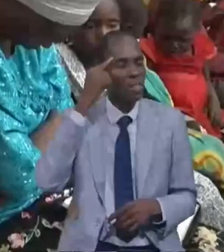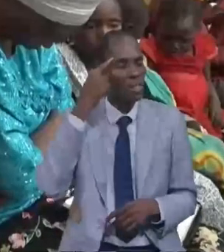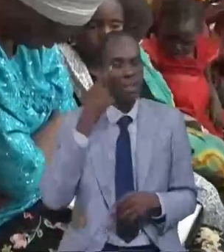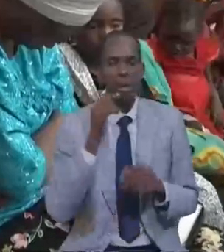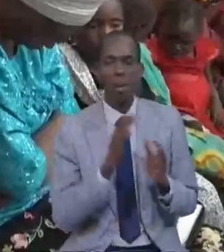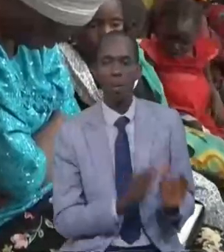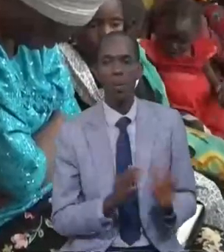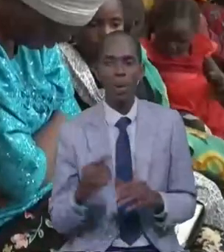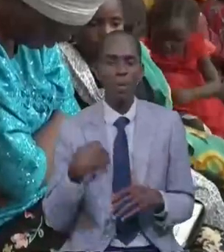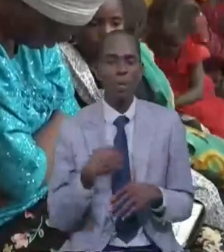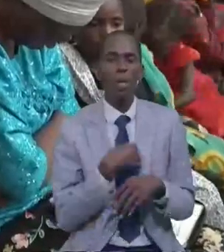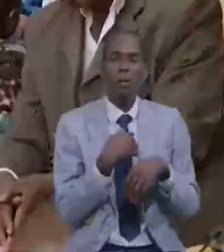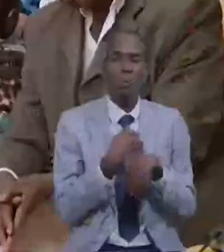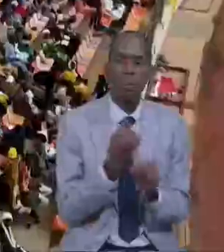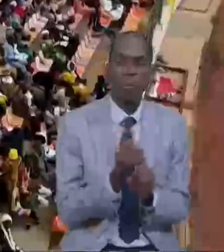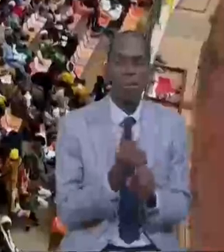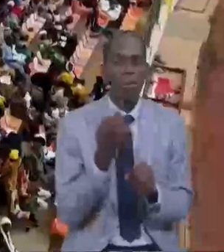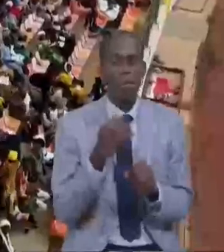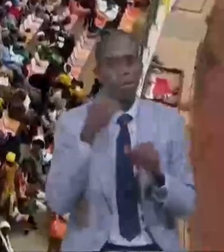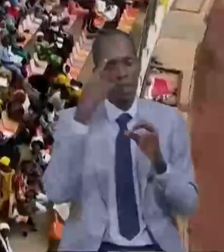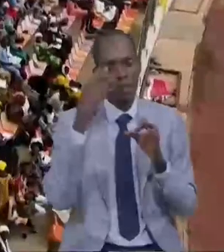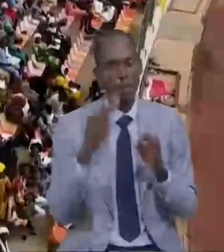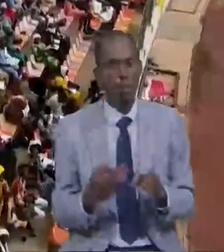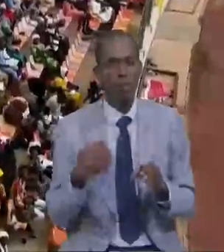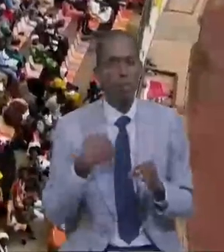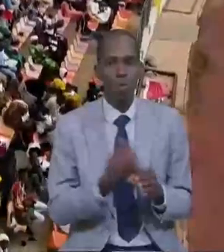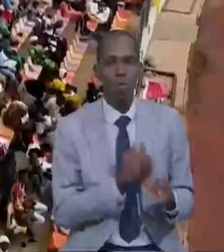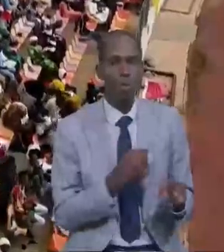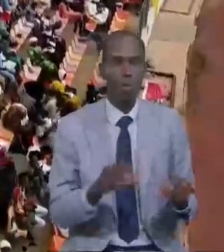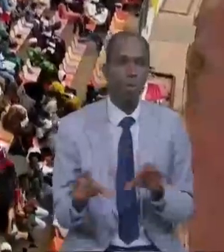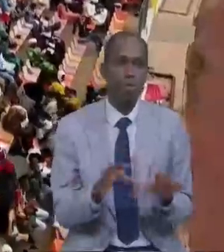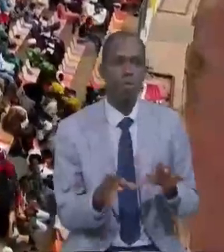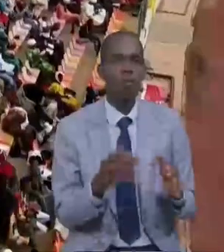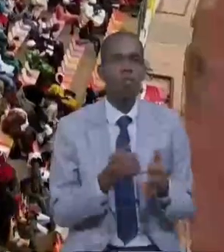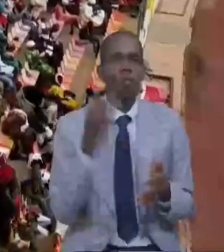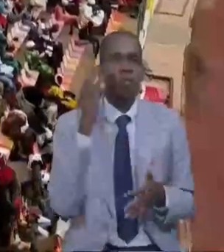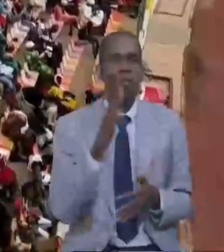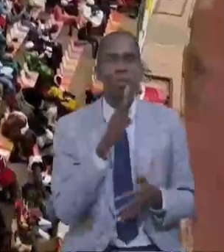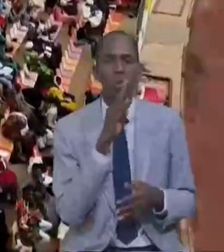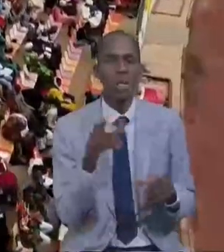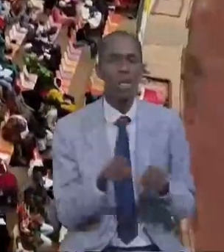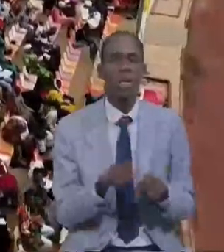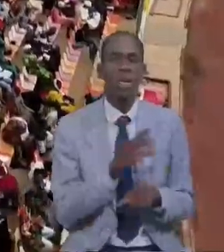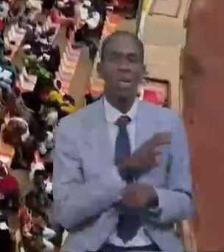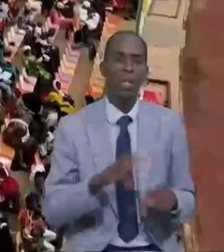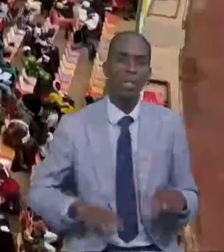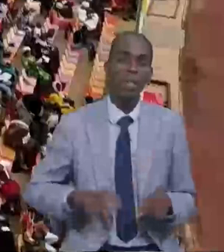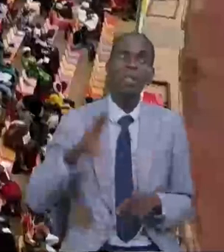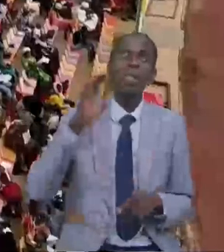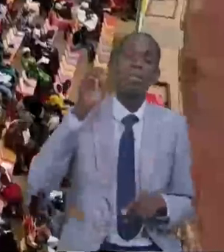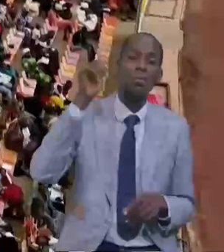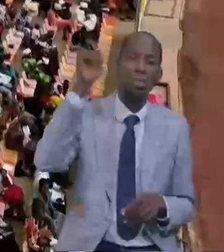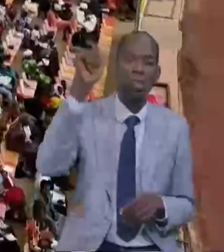ce serait comme Christ lui-même qui pense et décide et